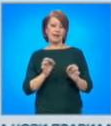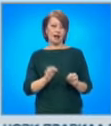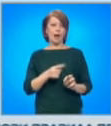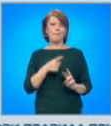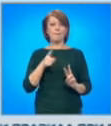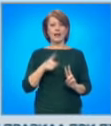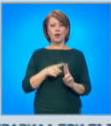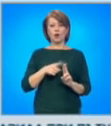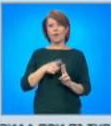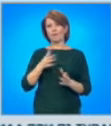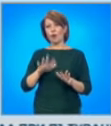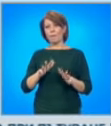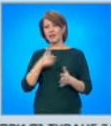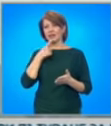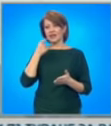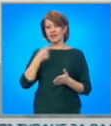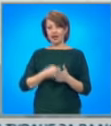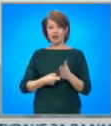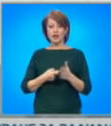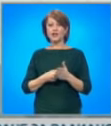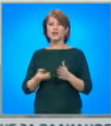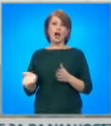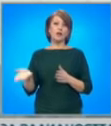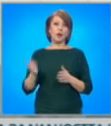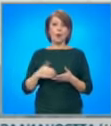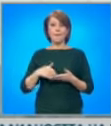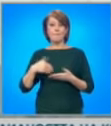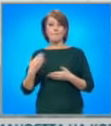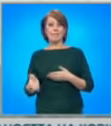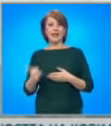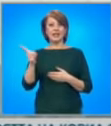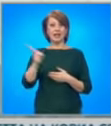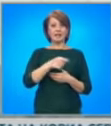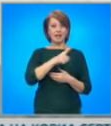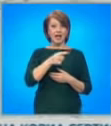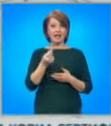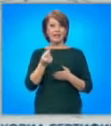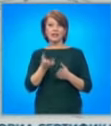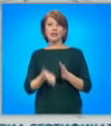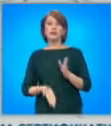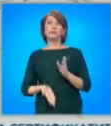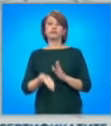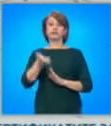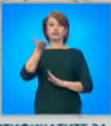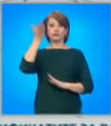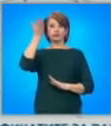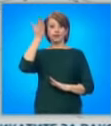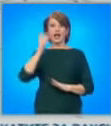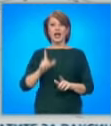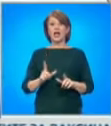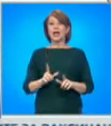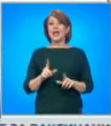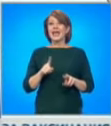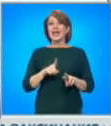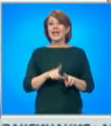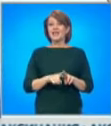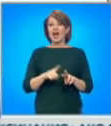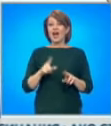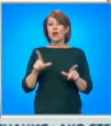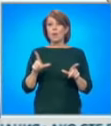Петков определи твърденията, че като падне мораториума, цените ще скочат до небето. В денят започва с Георги Любенов и Ивайло Мирчев